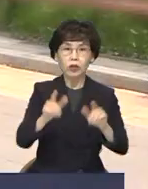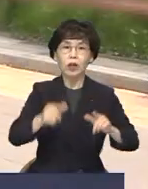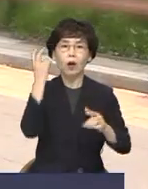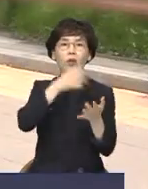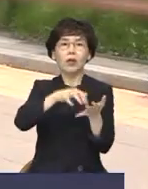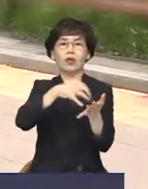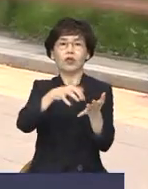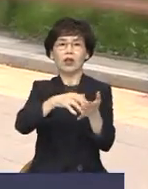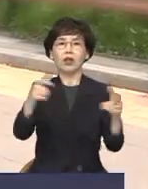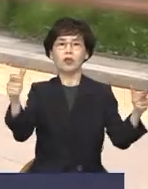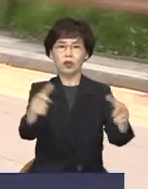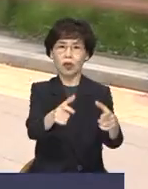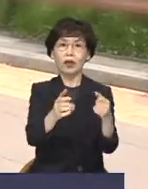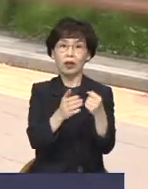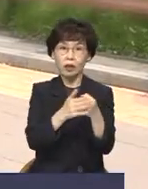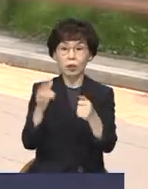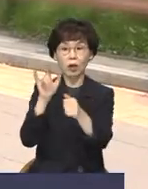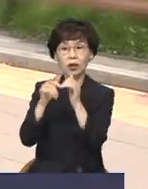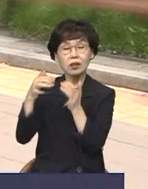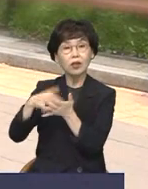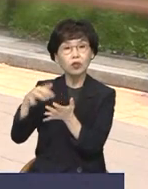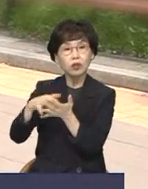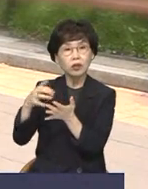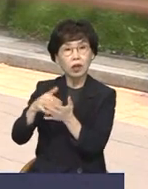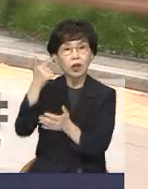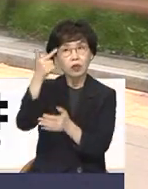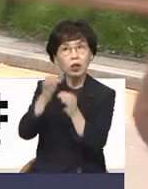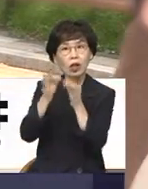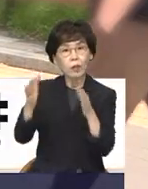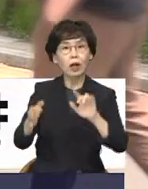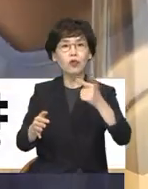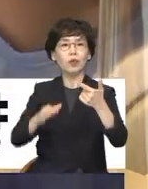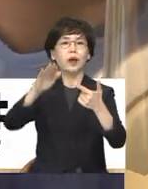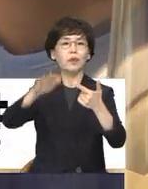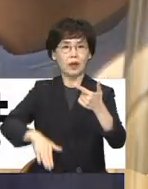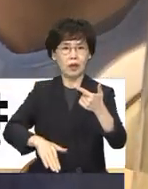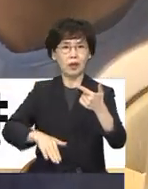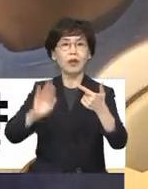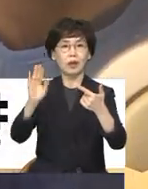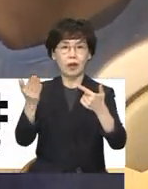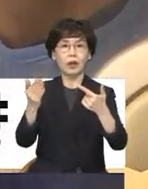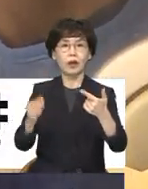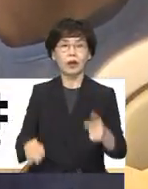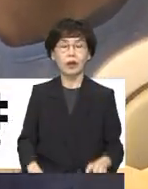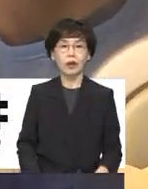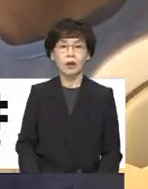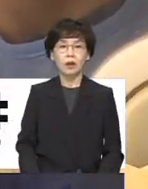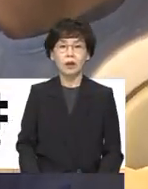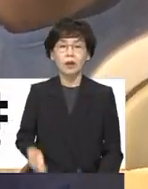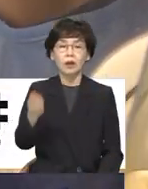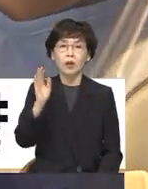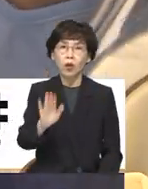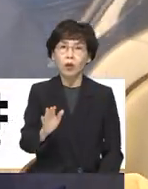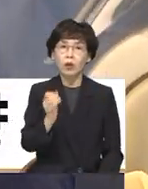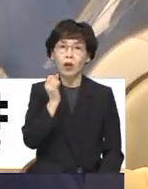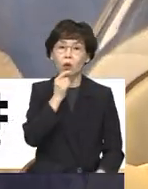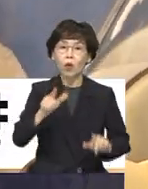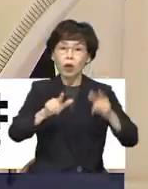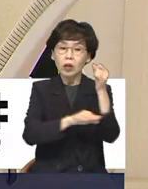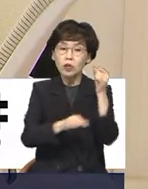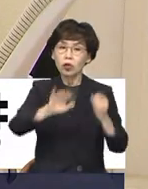검사 건수가 줄면서 확진자 수도 6일 만에 600명 아래로 내려왔습니다. 하지만 월요일